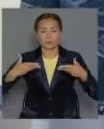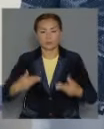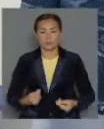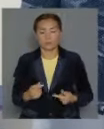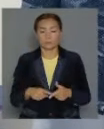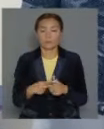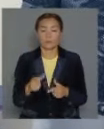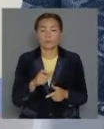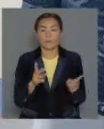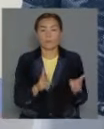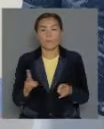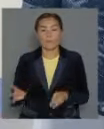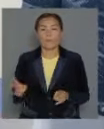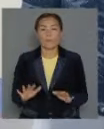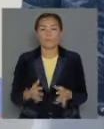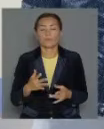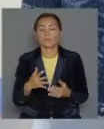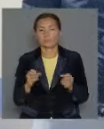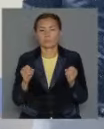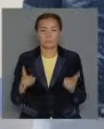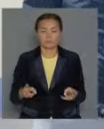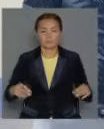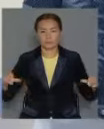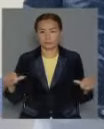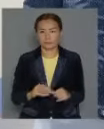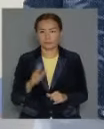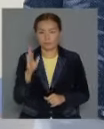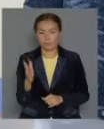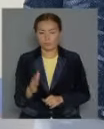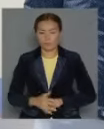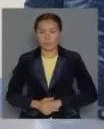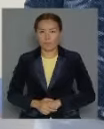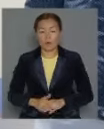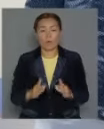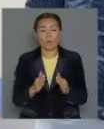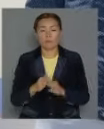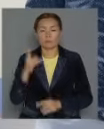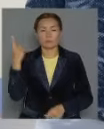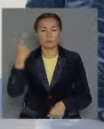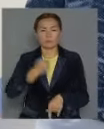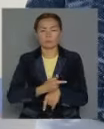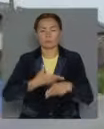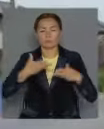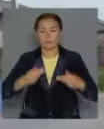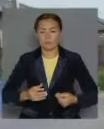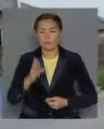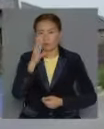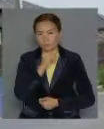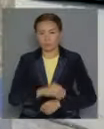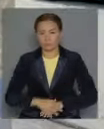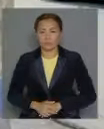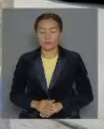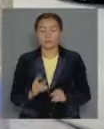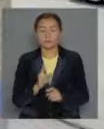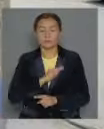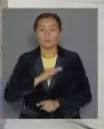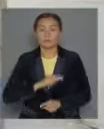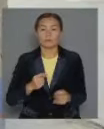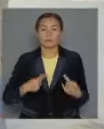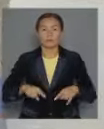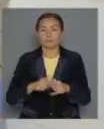elde minardağı üylerge de zaqım keletin stolbudan. Ile ya toqqa tartılama birum mine. Бағандарға қатысты жұмысты